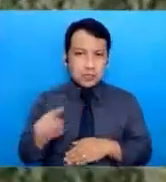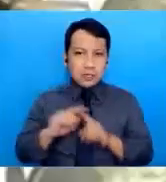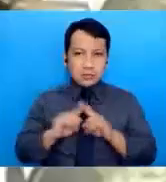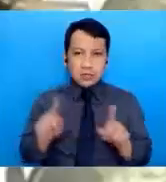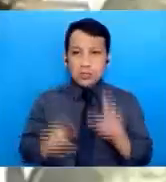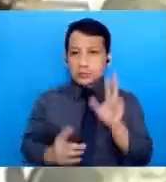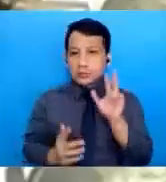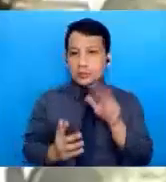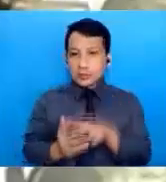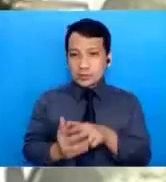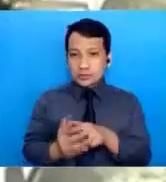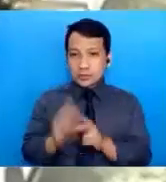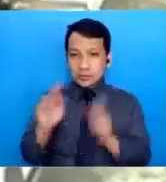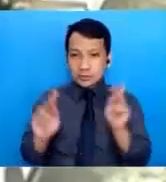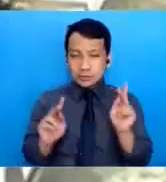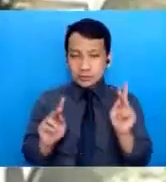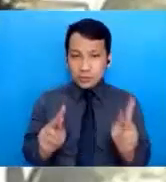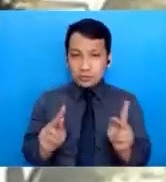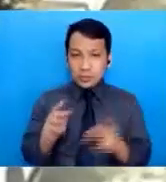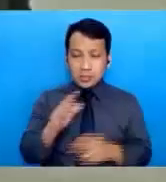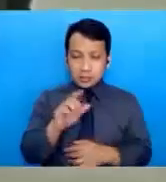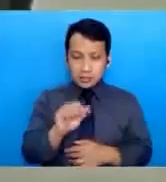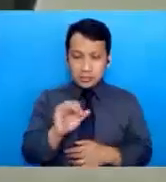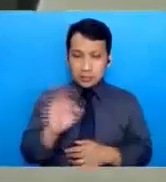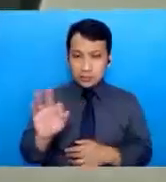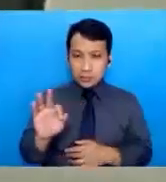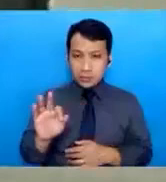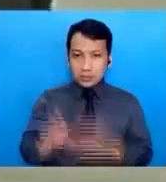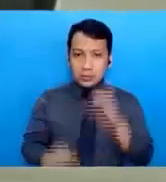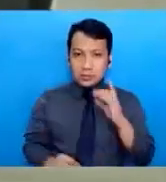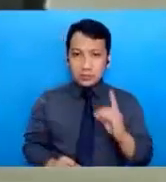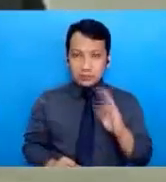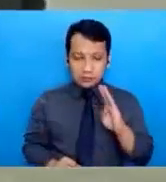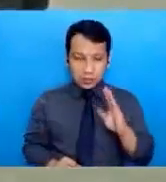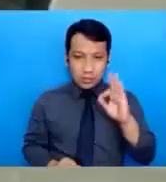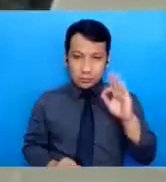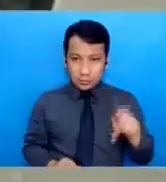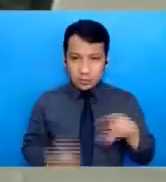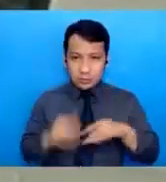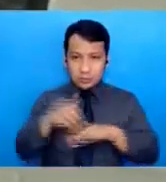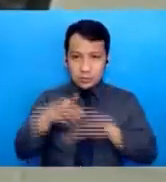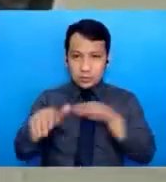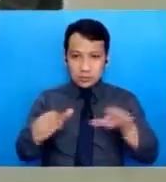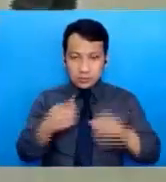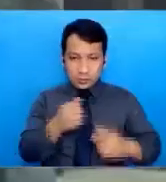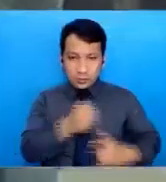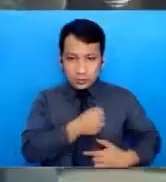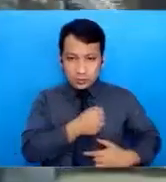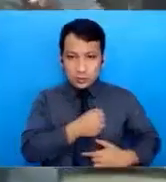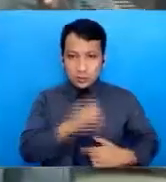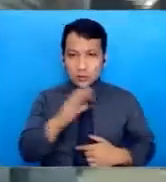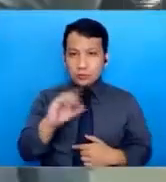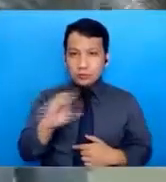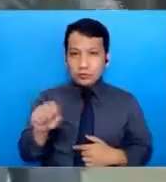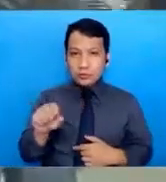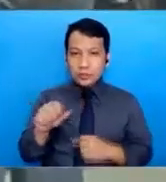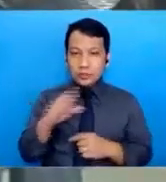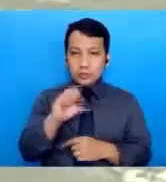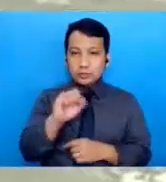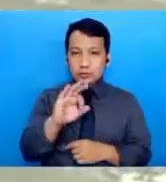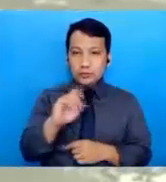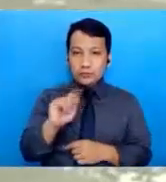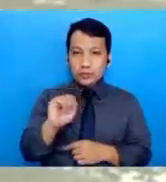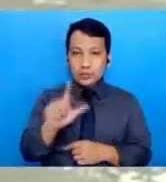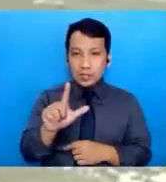3,000 kauhan ng PNP, AFP, BFP at Coast Guard ang ide-deploy sa paligid ng Sofitel Hotel kung saan gaganapin ang